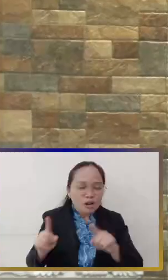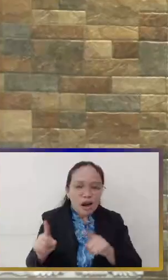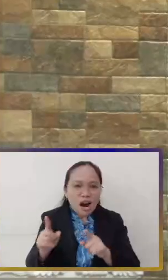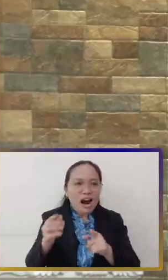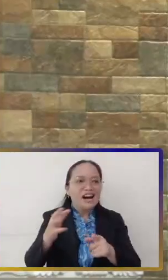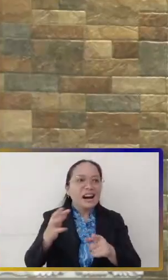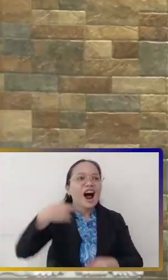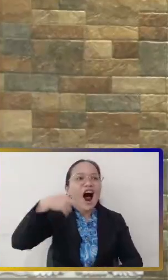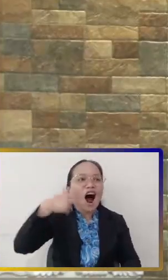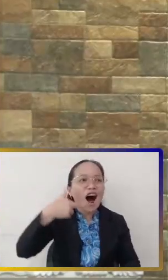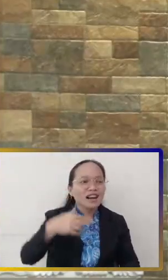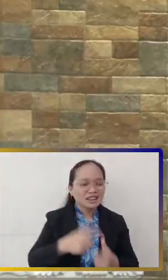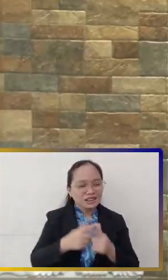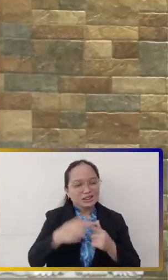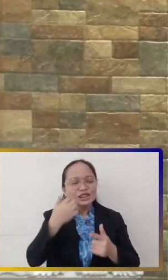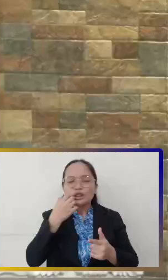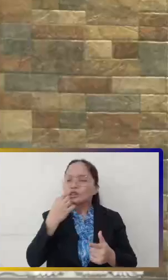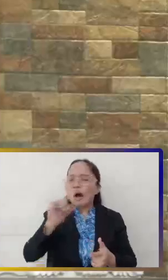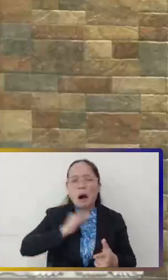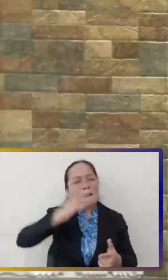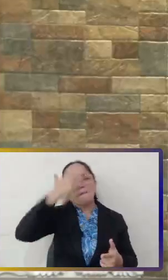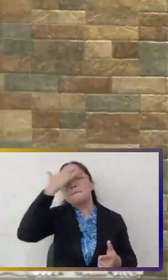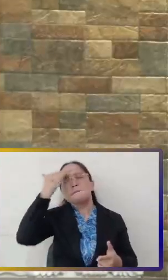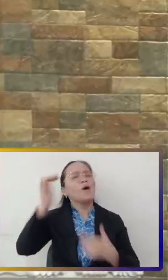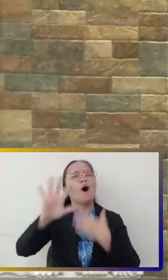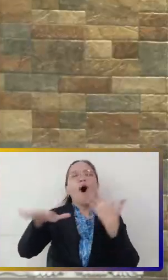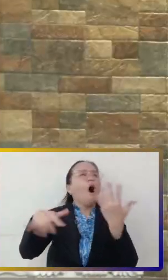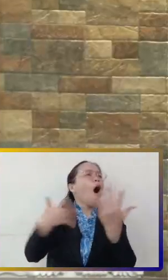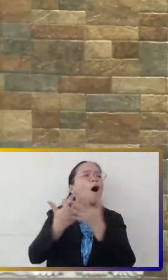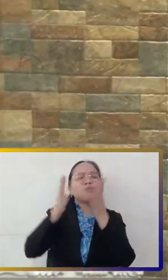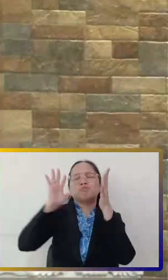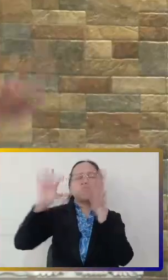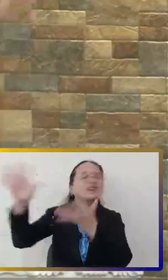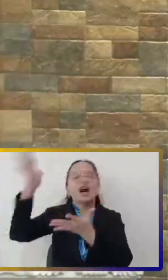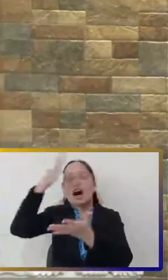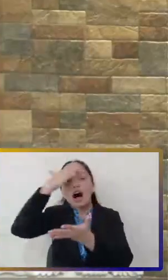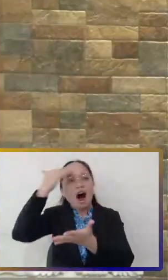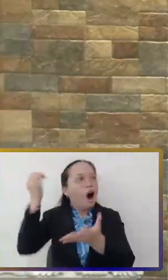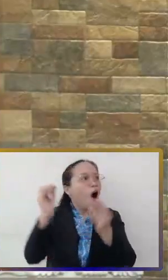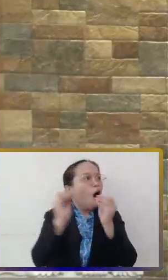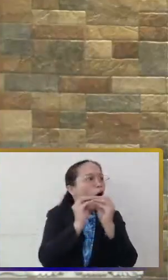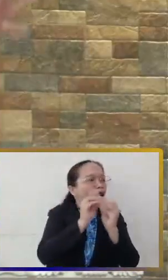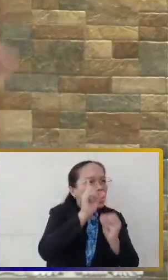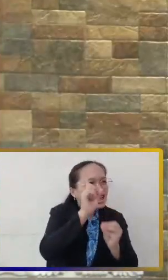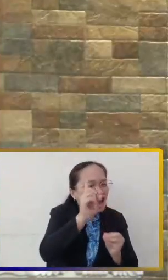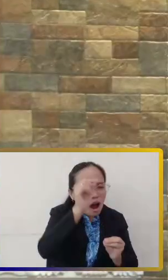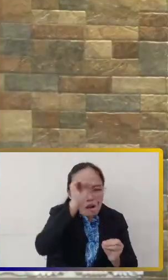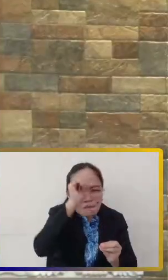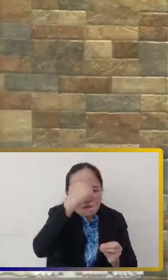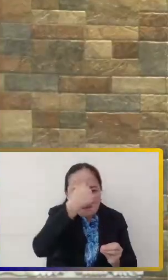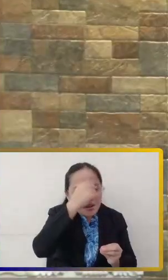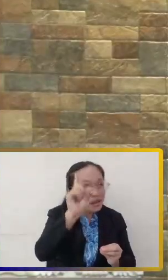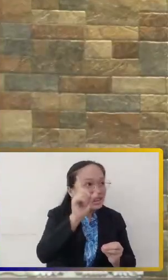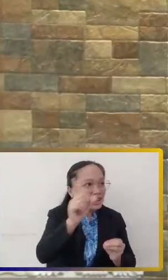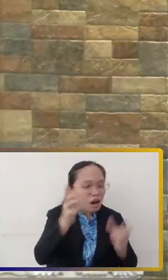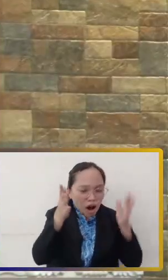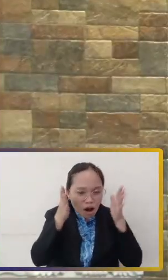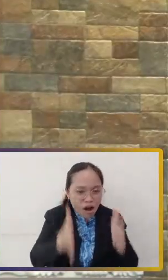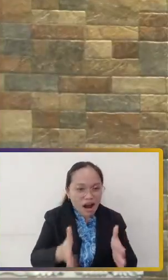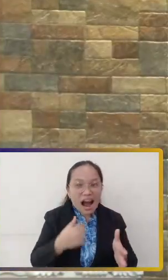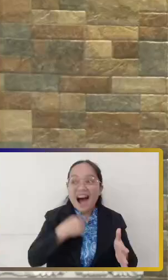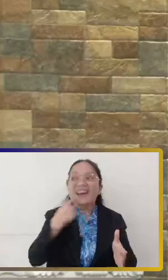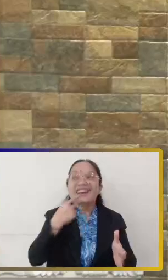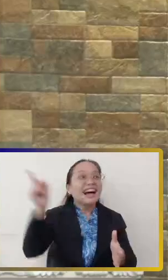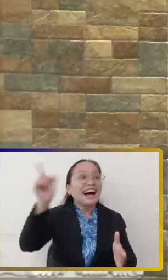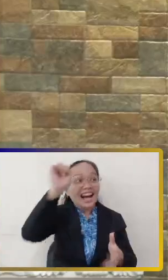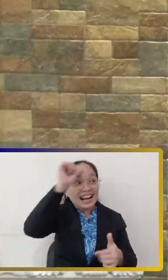Nakalimutan ko si Roy. Nakalimutan ko si Willie. Wala na akong naalala sa inyo rito, mga kapatid, maliban kay Ice at saka